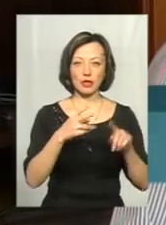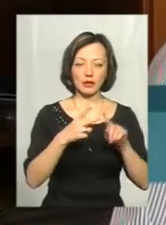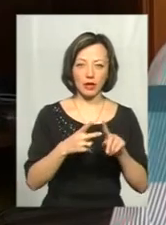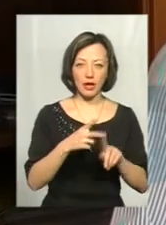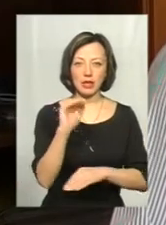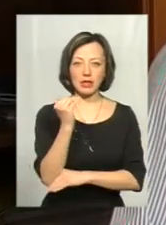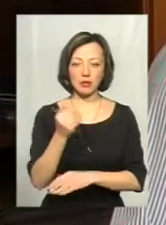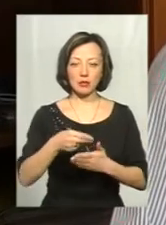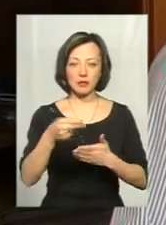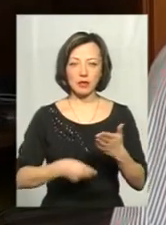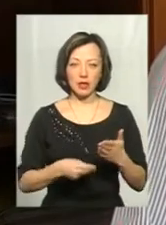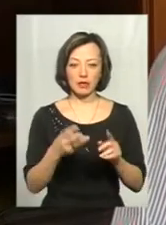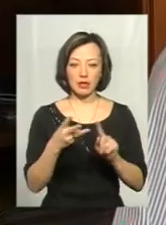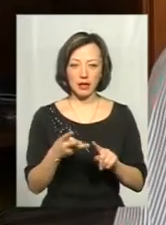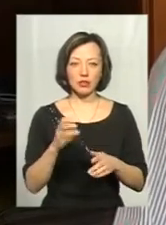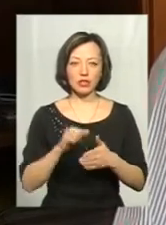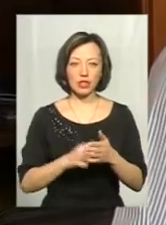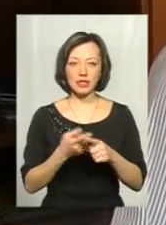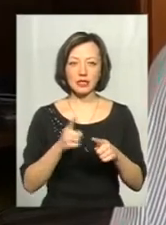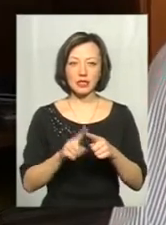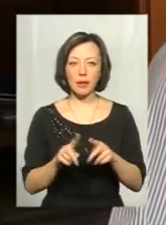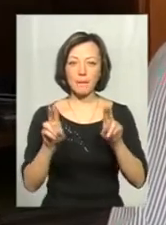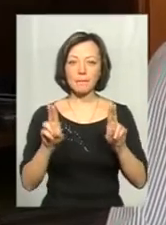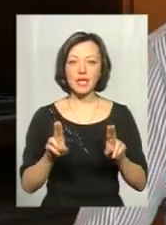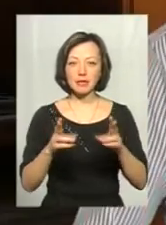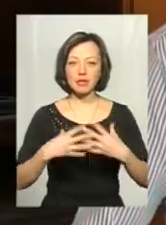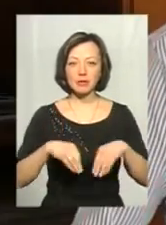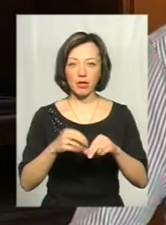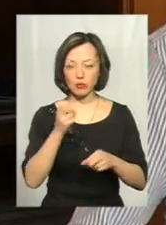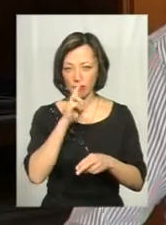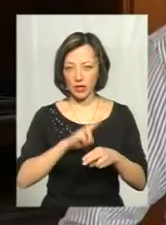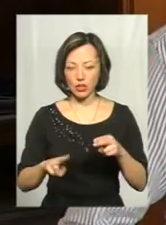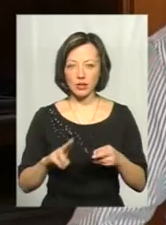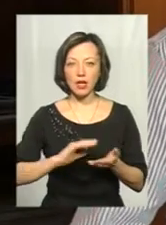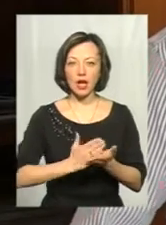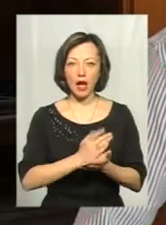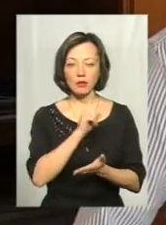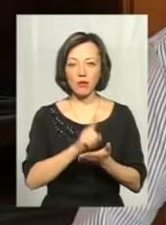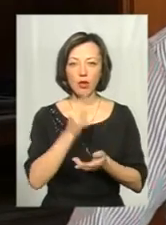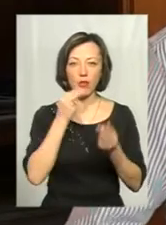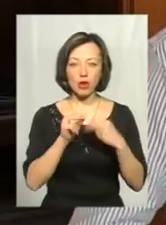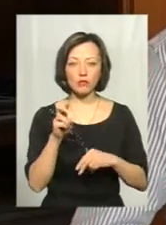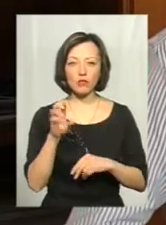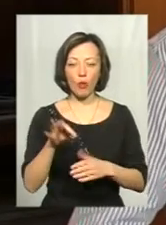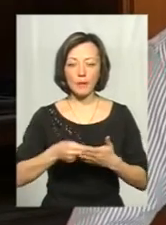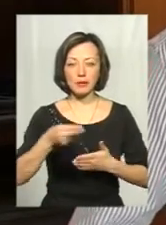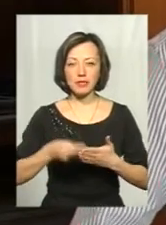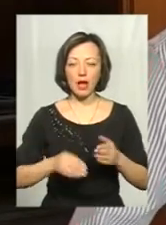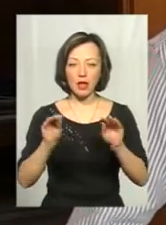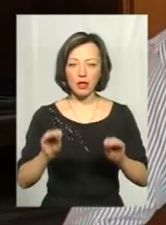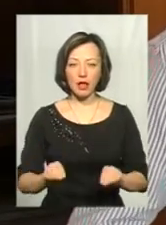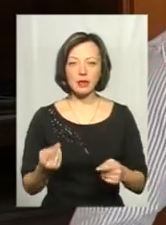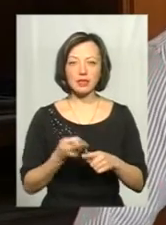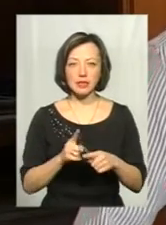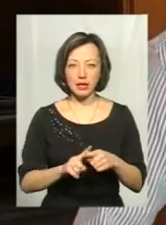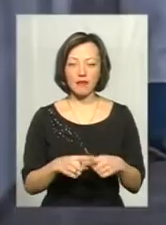підписав декларацію з педіатра, через те принцип сімейності трохи втрачається. Якість має покращитись, тому що підписання декларації – це